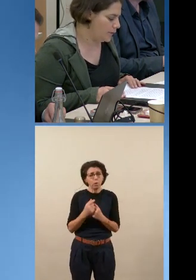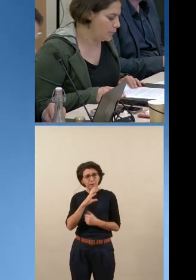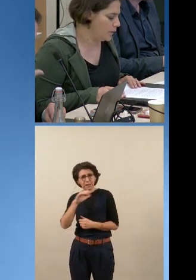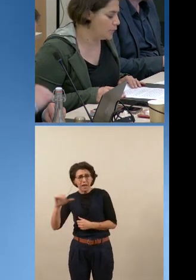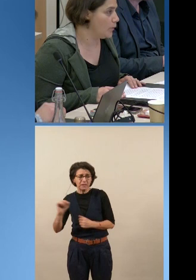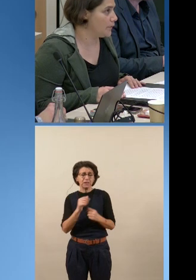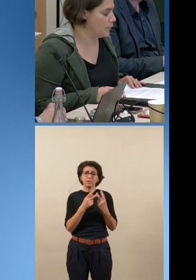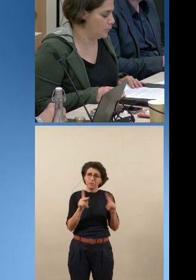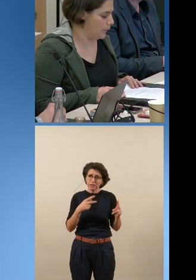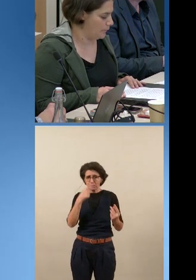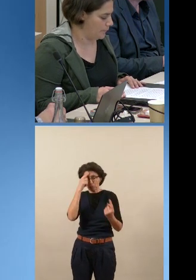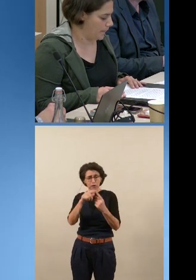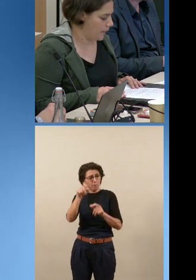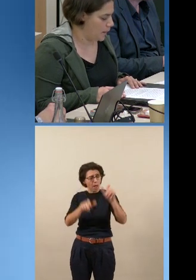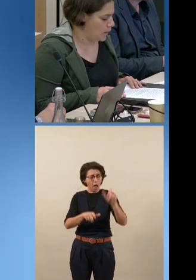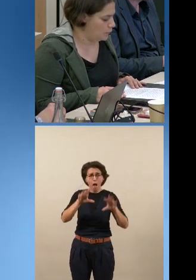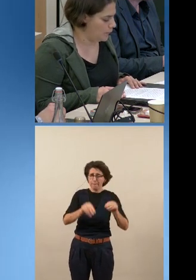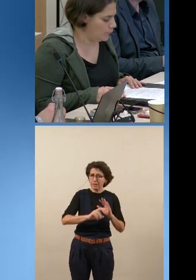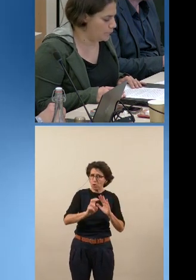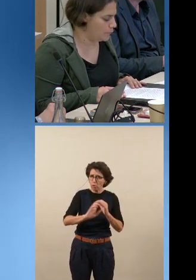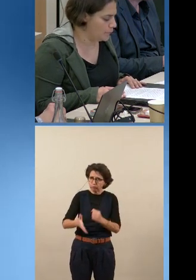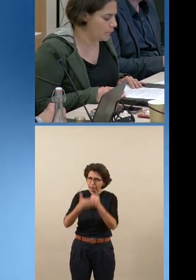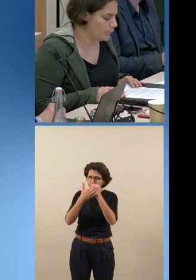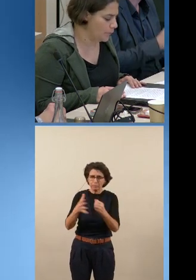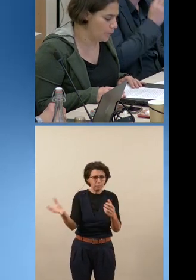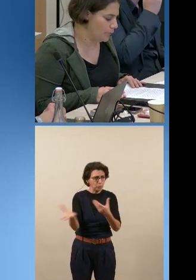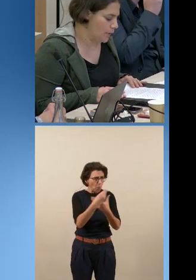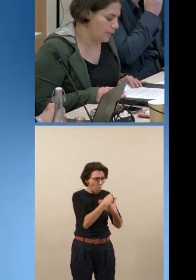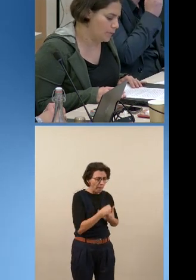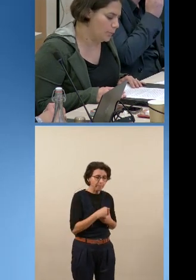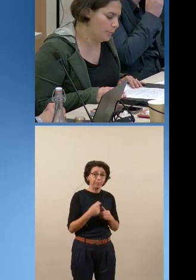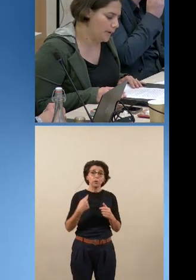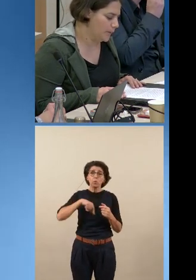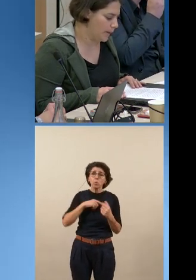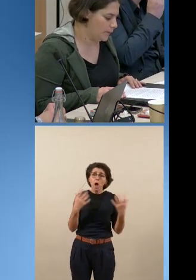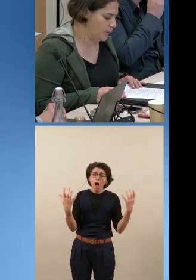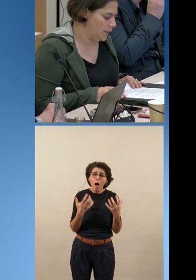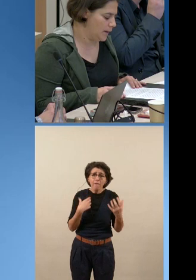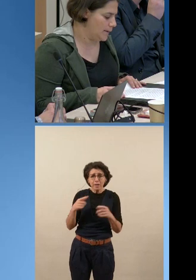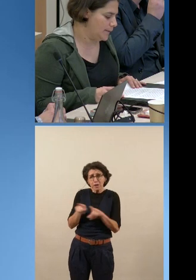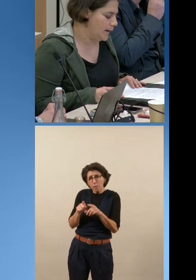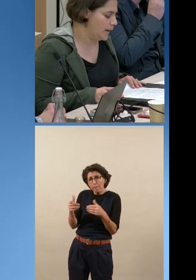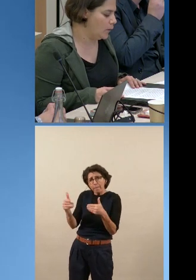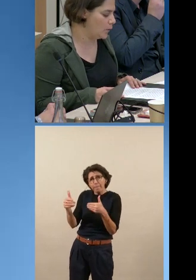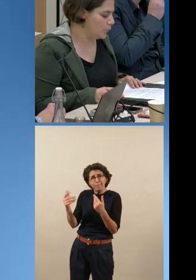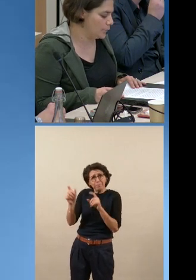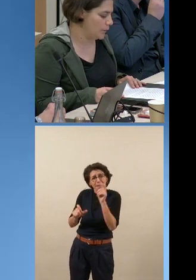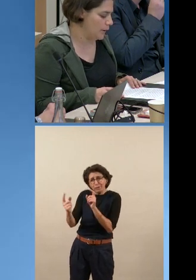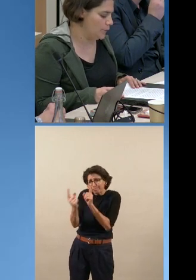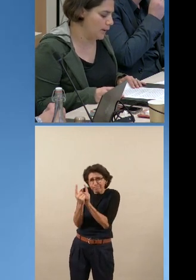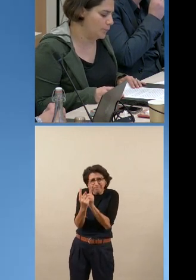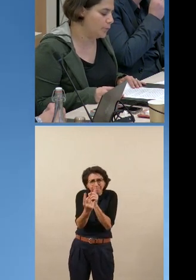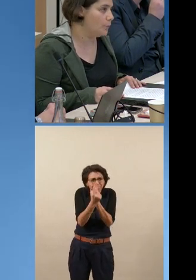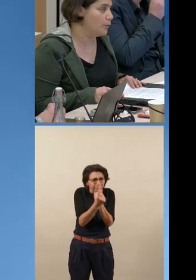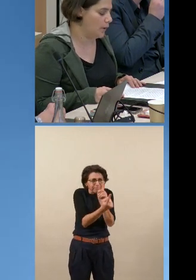direction des grenobloises et grenoblois nous avons une volonté constante d'être au plus près des personnes d'aller à leur rencontre